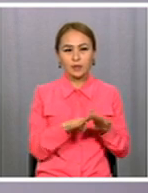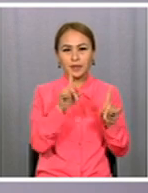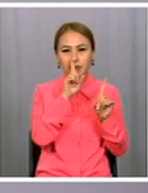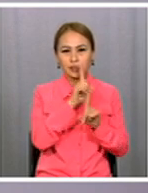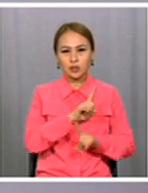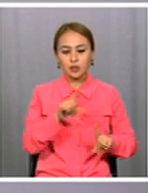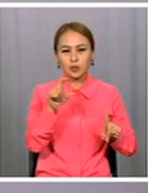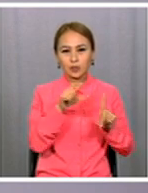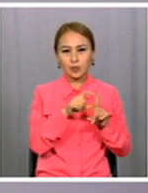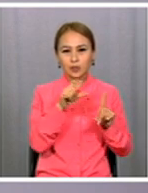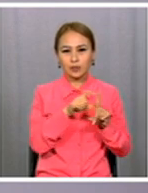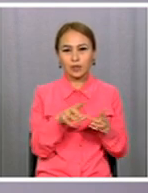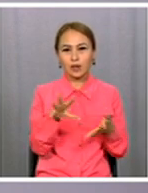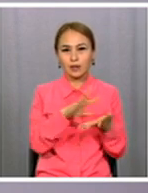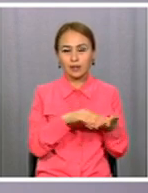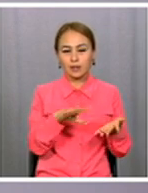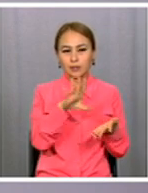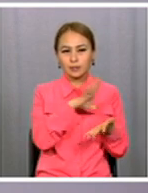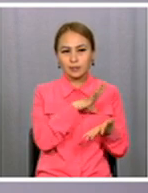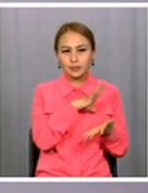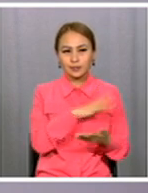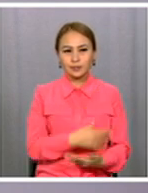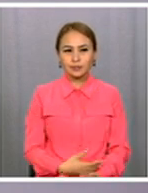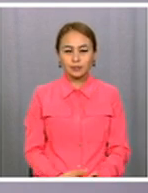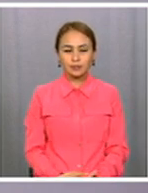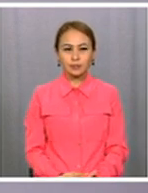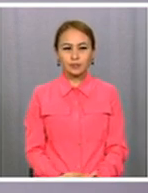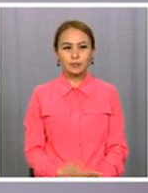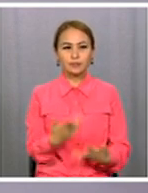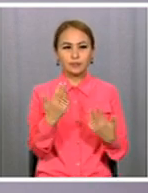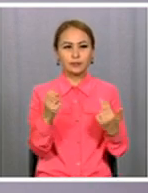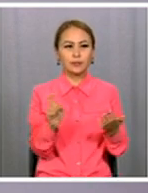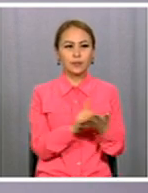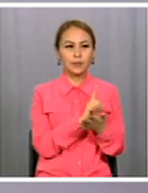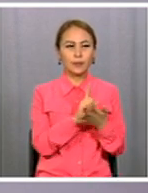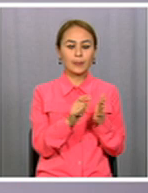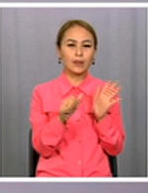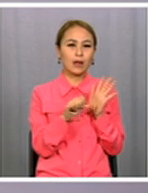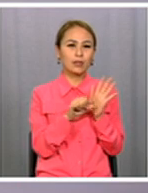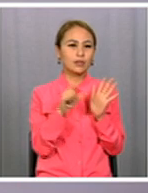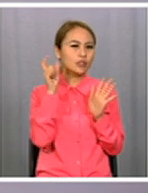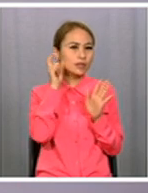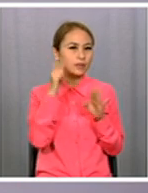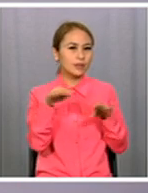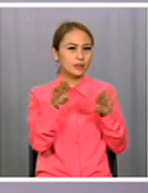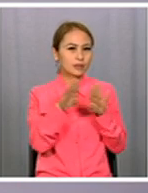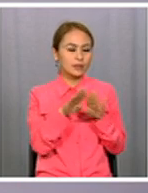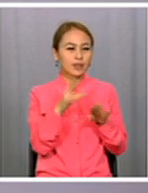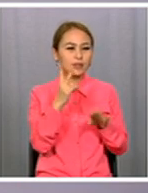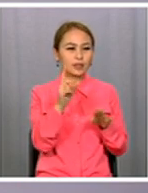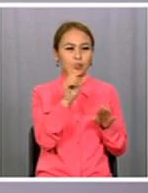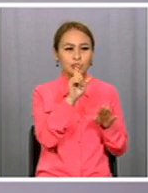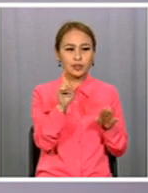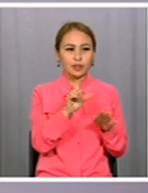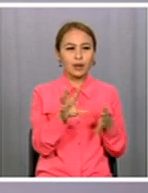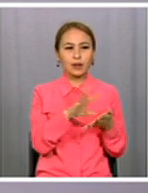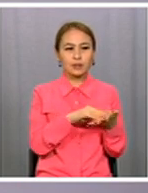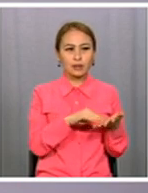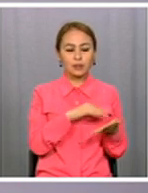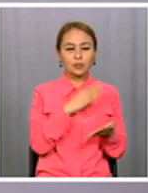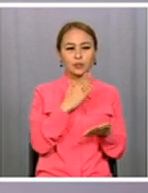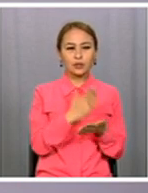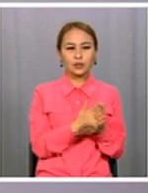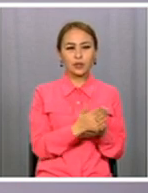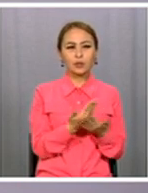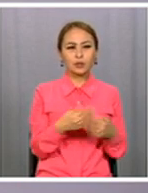сөзді қайталап отыр. Байқаған боларсыздар, әрине, 6 жасымда деген сөз екі жерде қайталанып тұр.